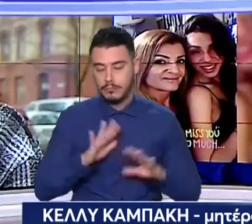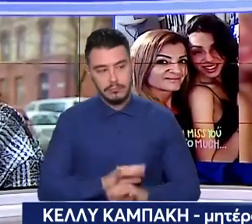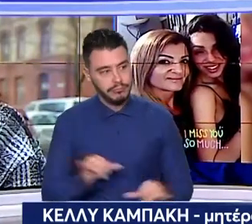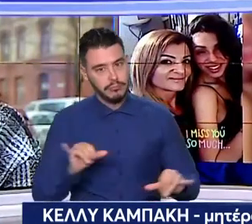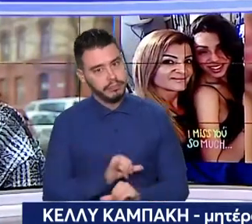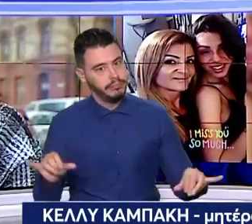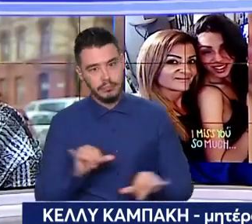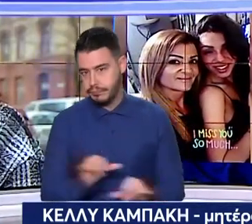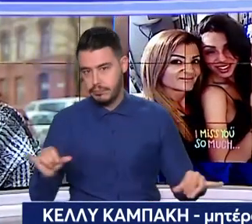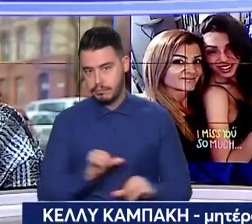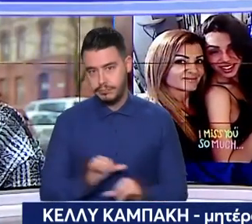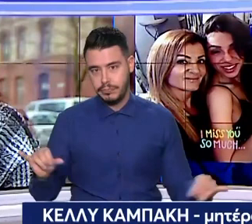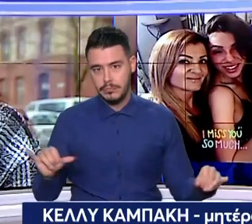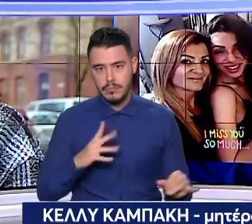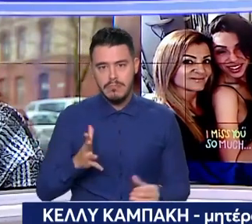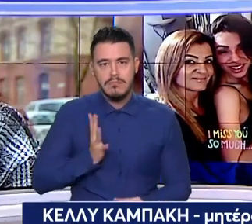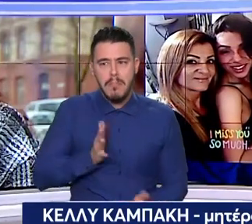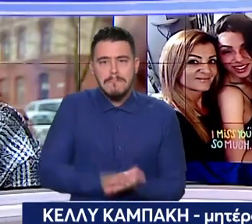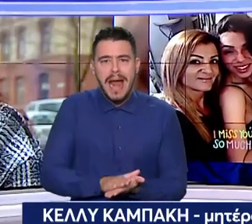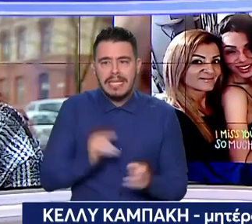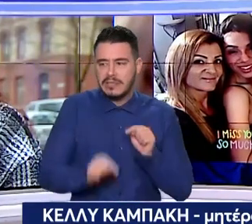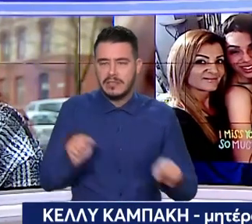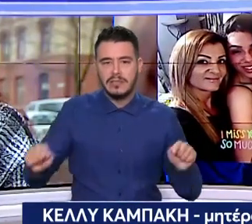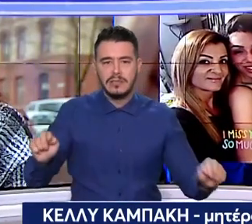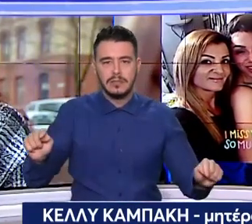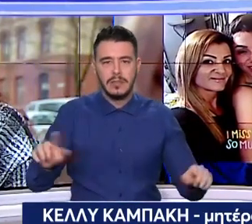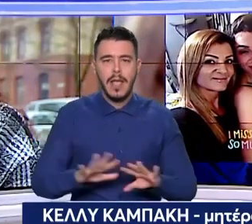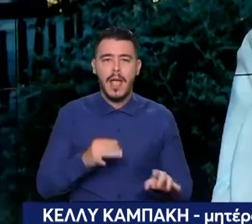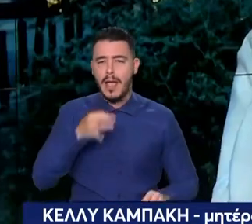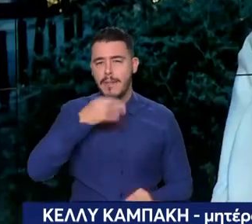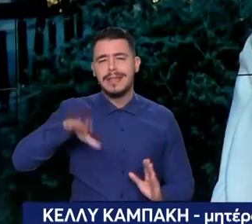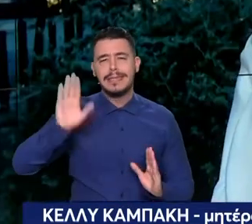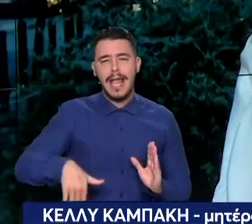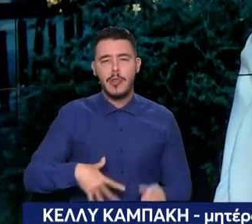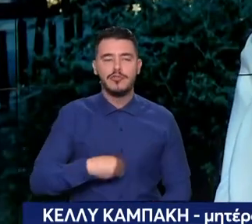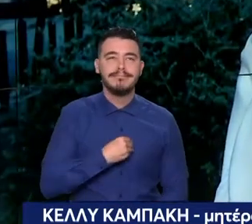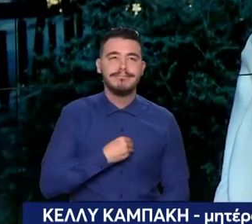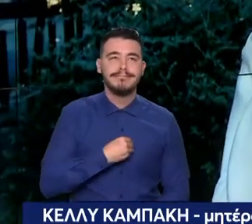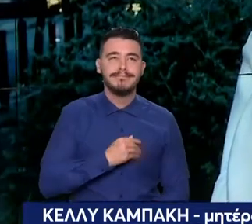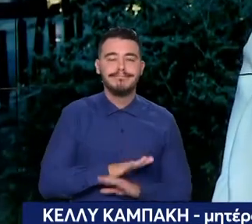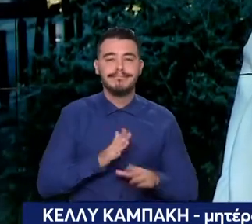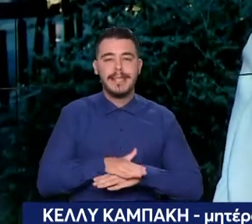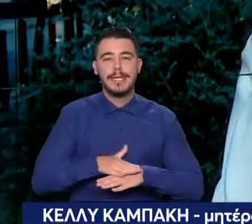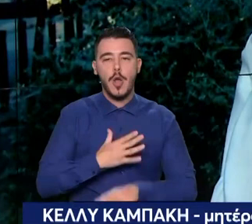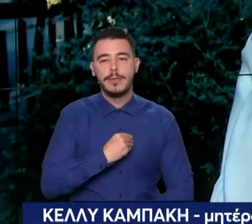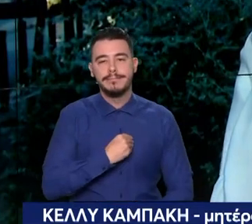όπισθεν. Κατά τα άλλα, συγγνώμη και λυπάται. Εντάξει, τέλος πάντων,